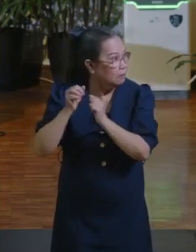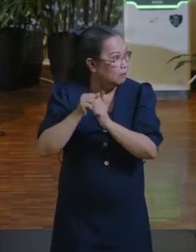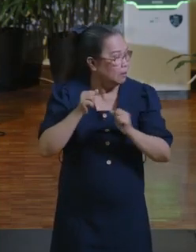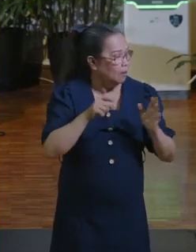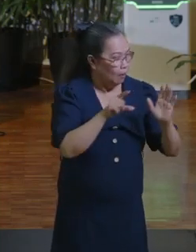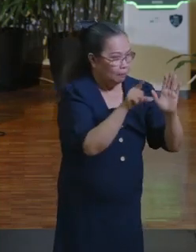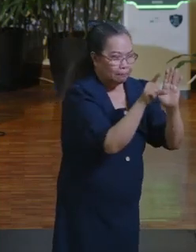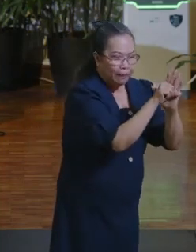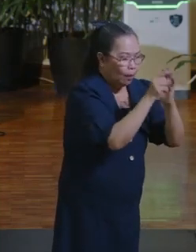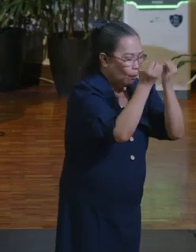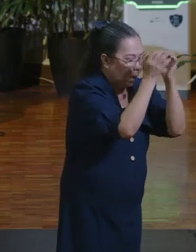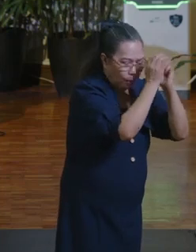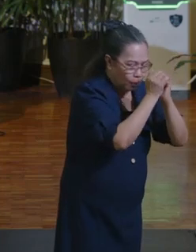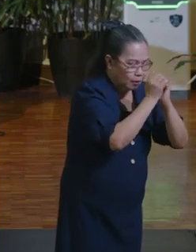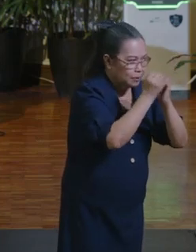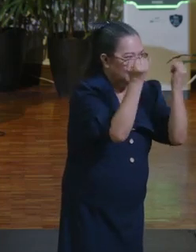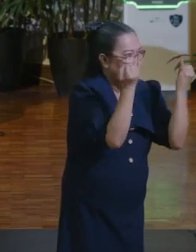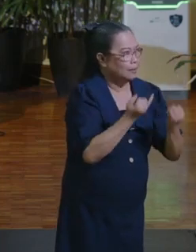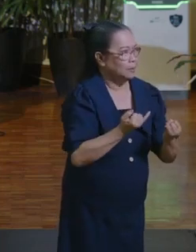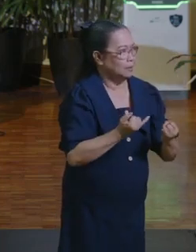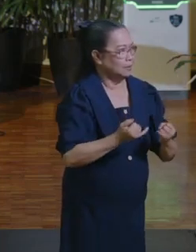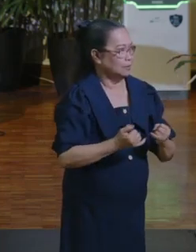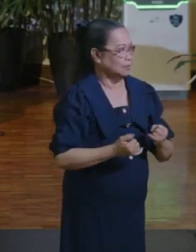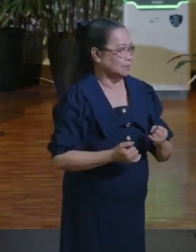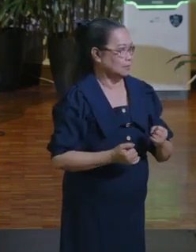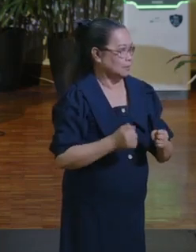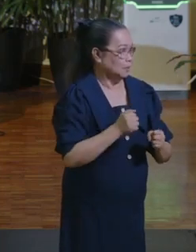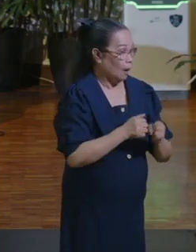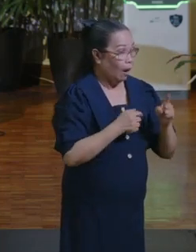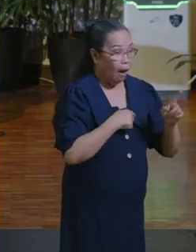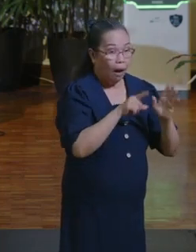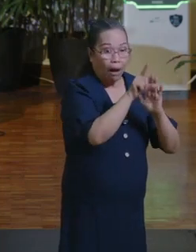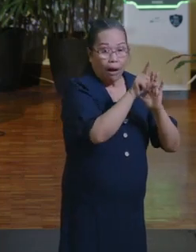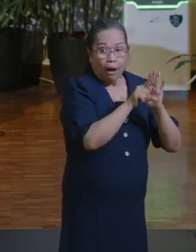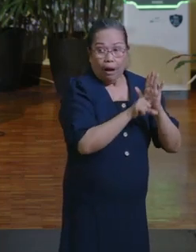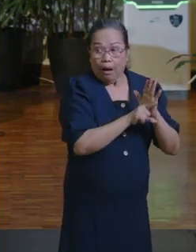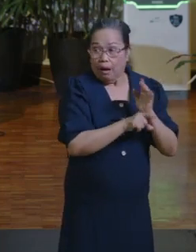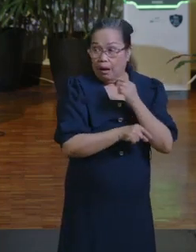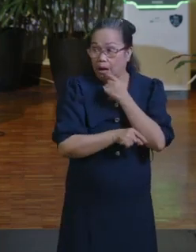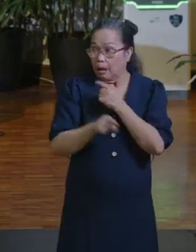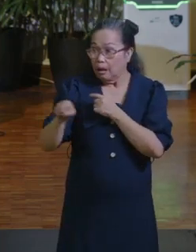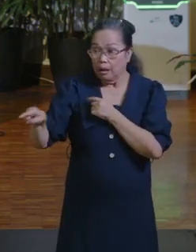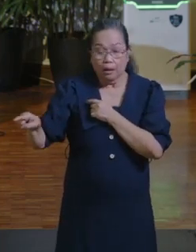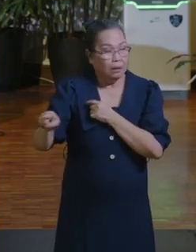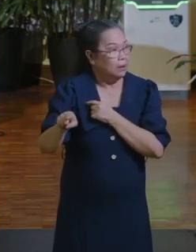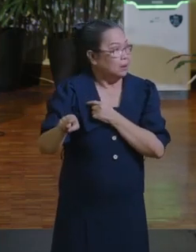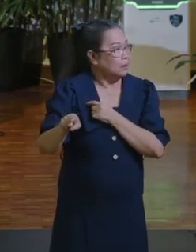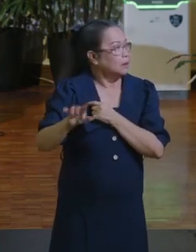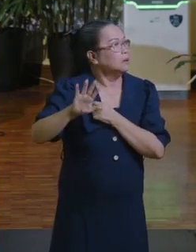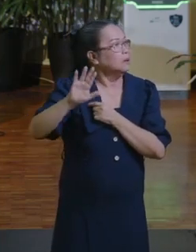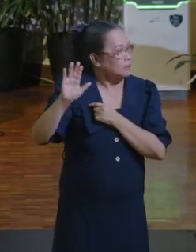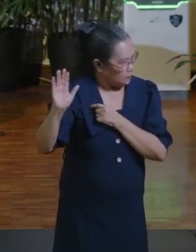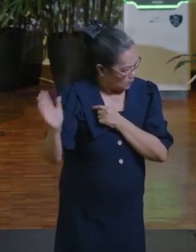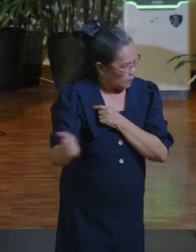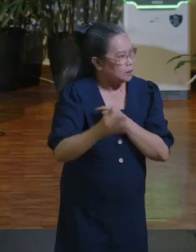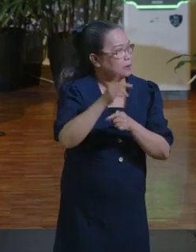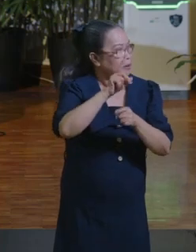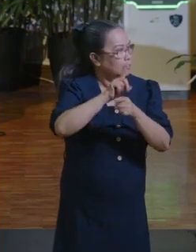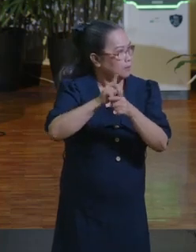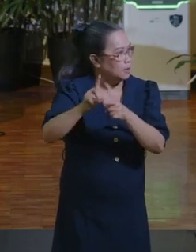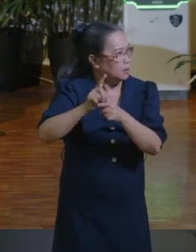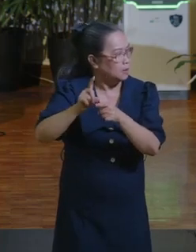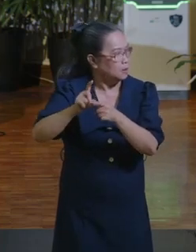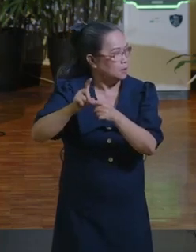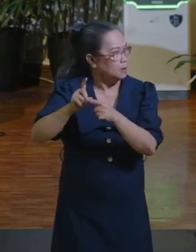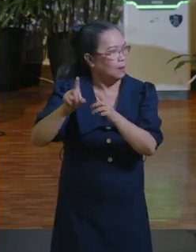bansa. So, sila ay protected by the law, pero sila din ay dinidisiplina, nire-restrict